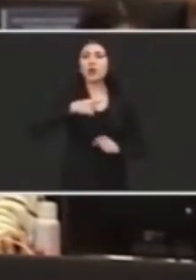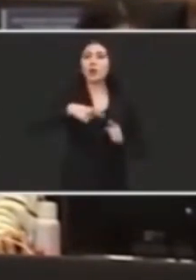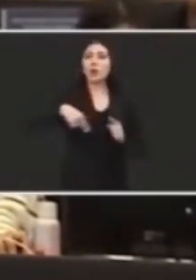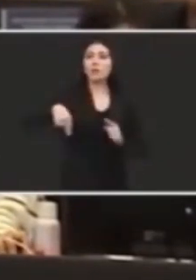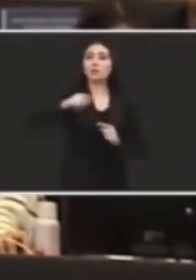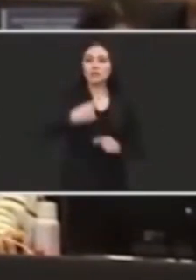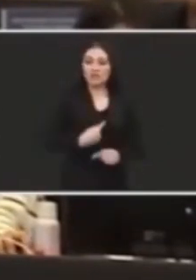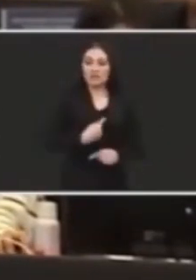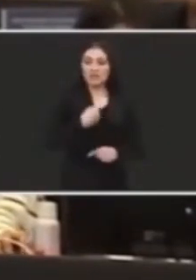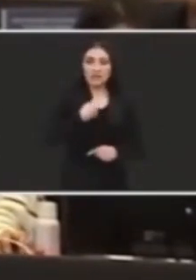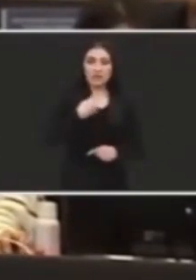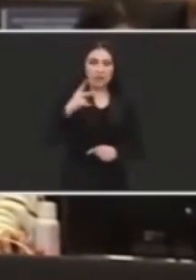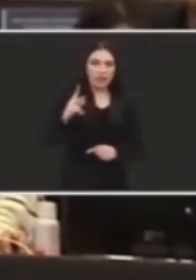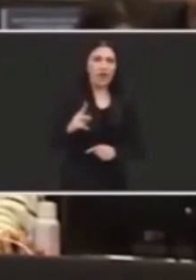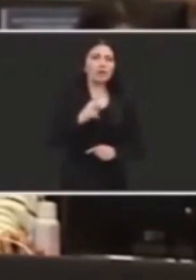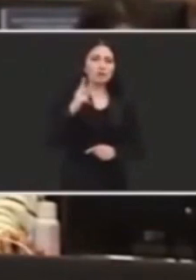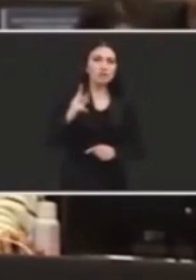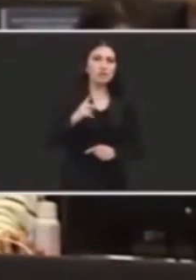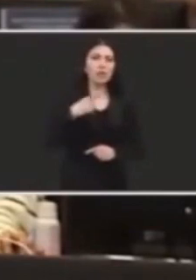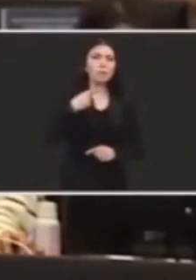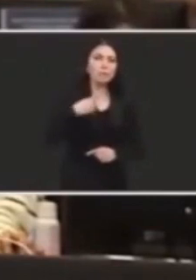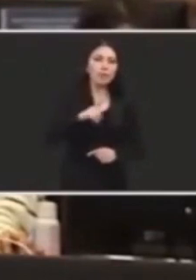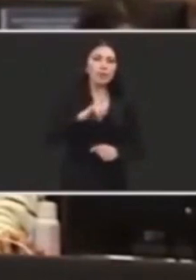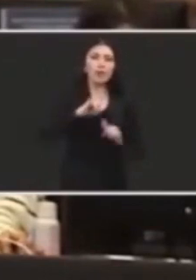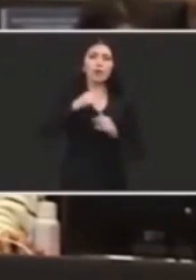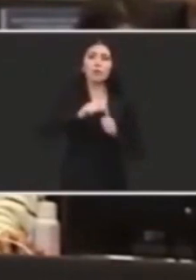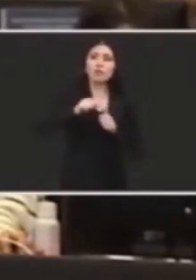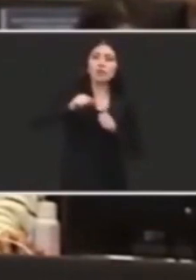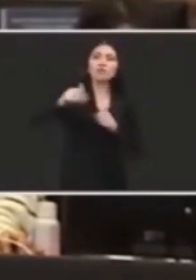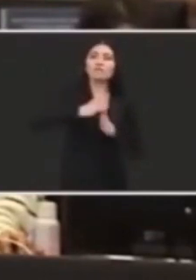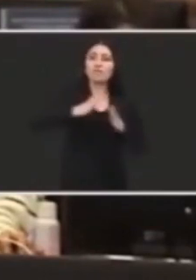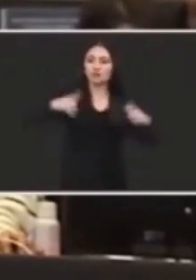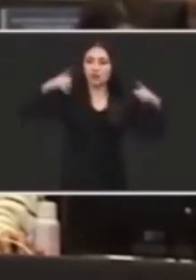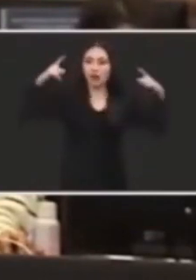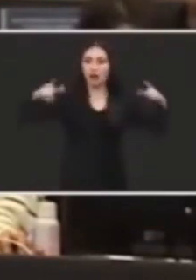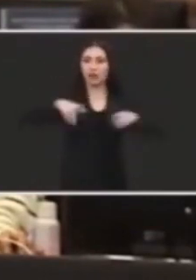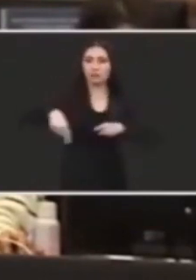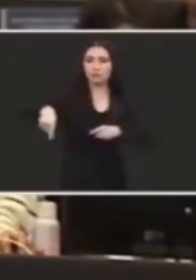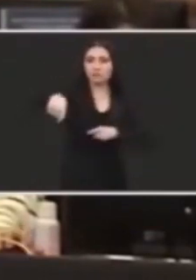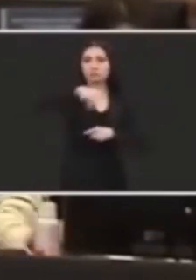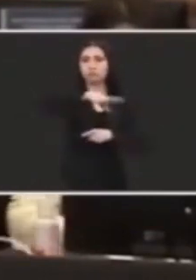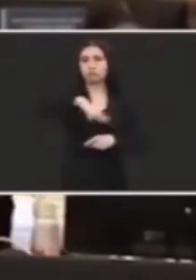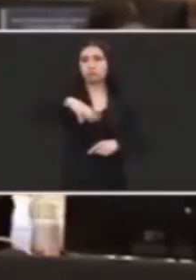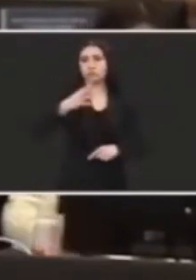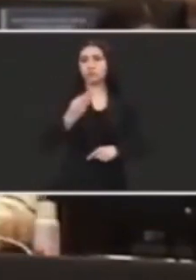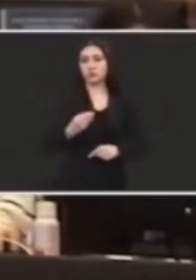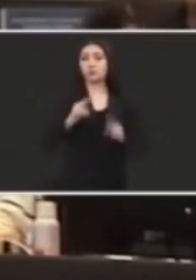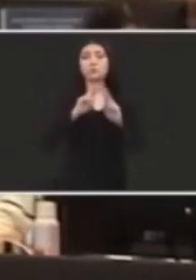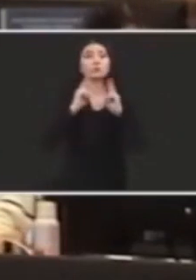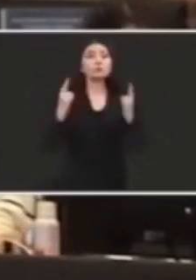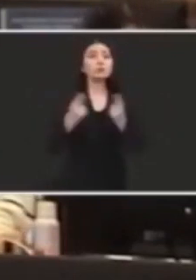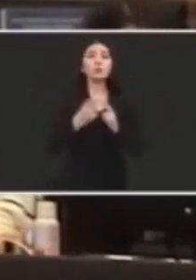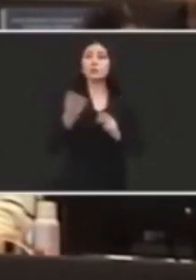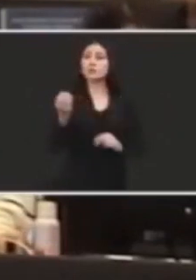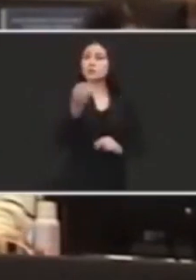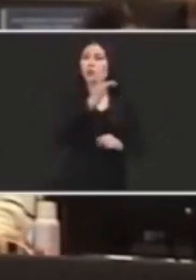maalesef. Bu son büyük deprem felaketiyle gördük ama tekrar söylüyorum çok pahalı